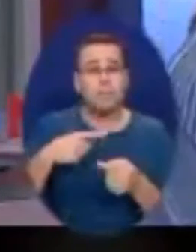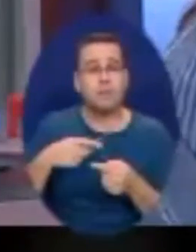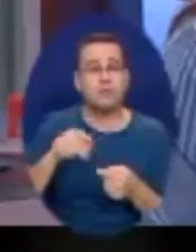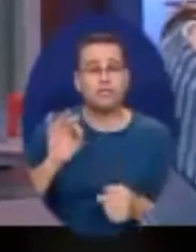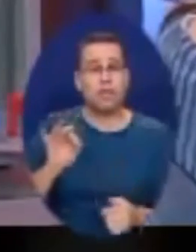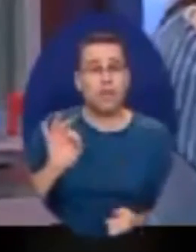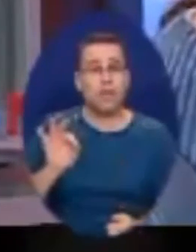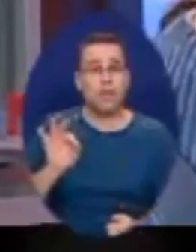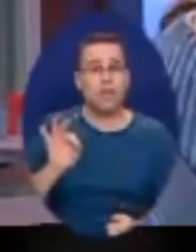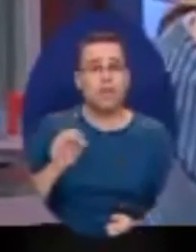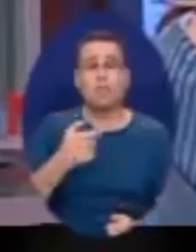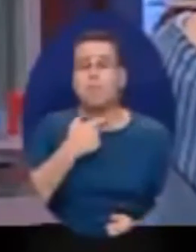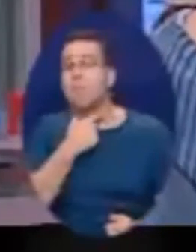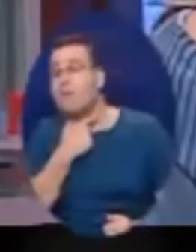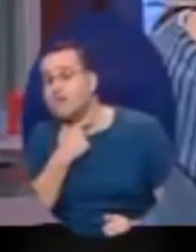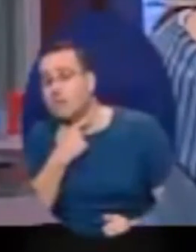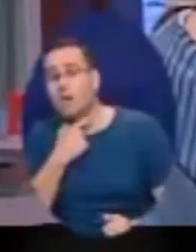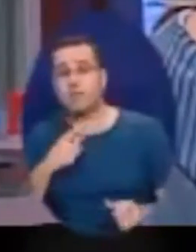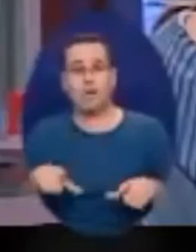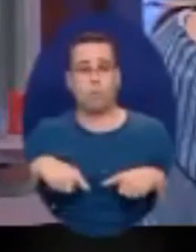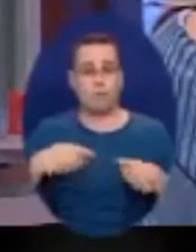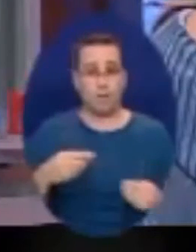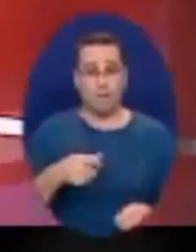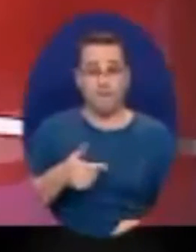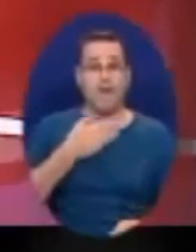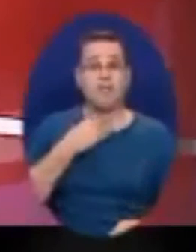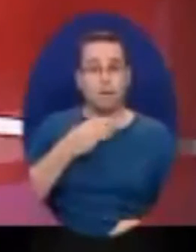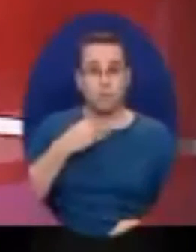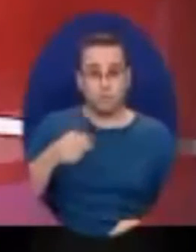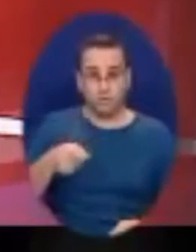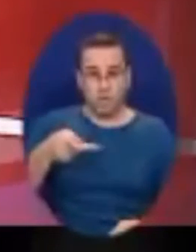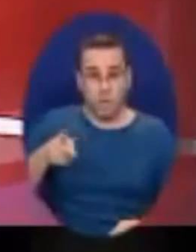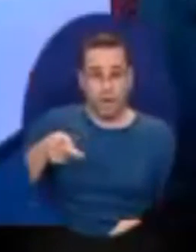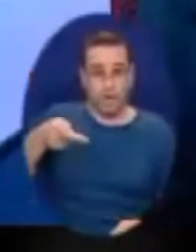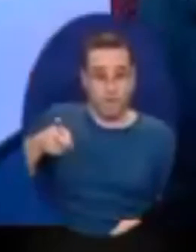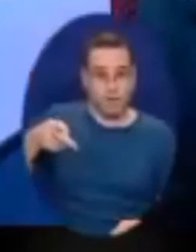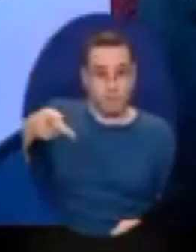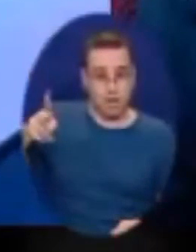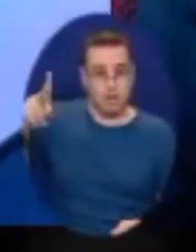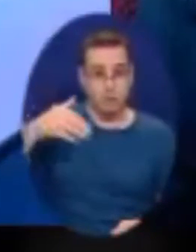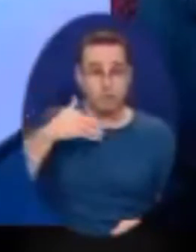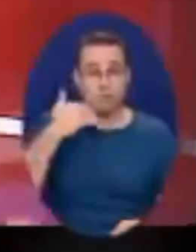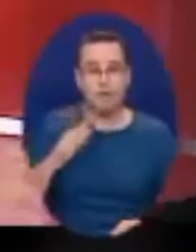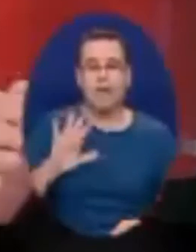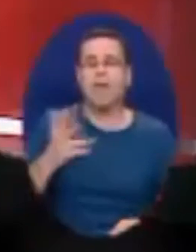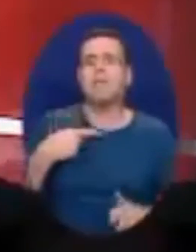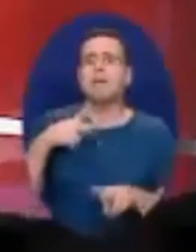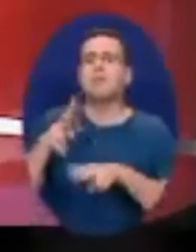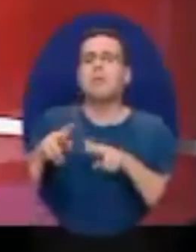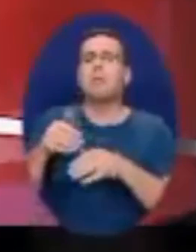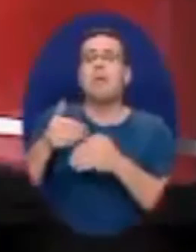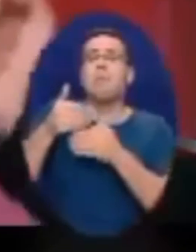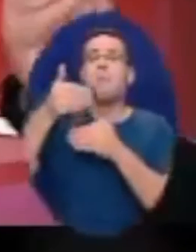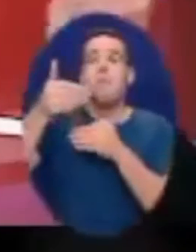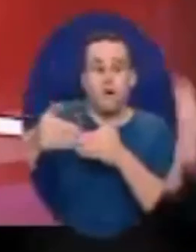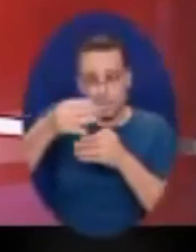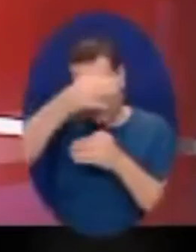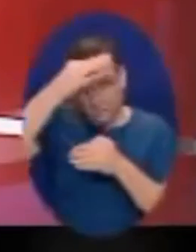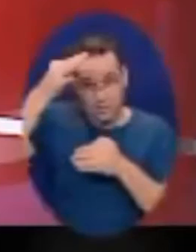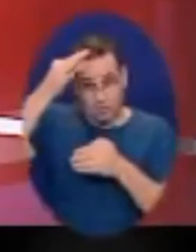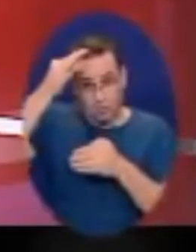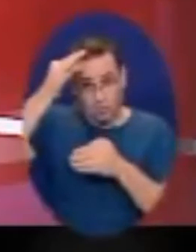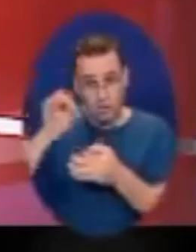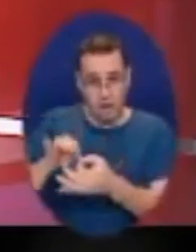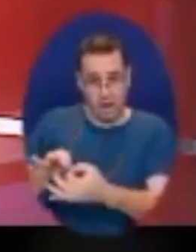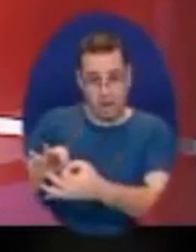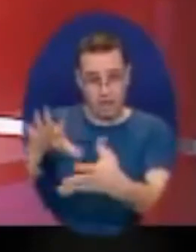של מצוקה, של איכות חיים. וההתמכרות זה דבר שמחריף כל הזמן? ככל שאתה מטפל בזה מאוחר יותר, הסיכוי לך